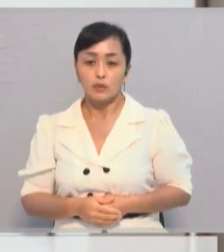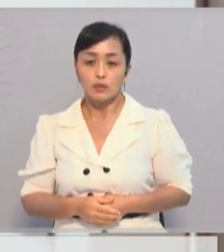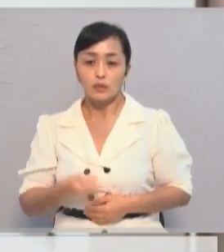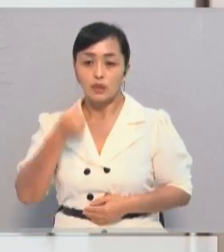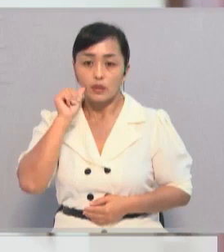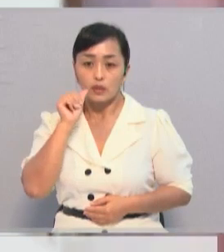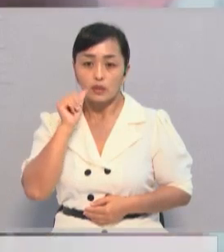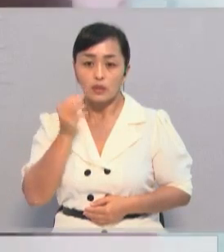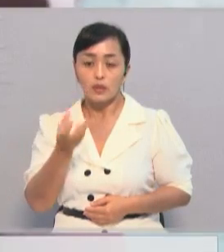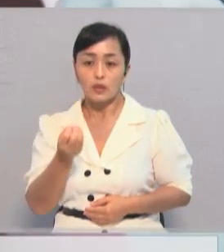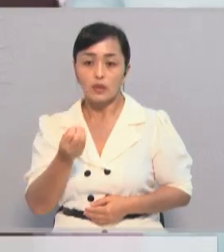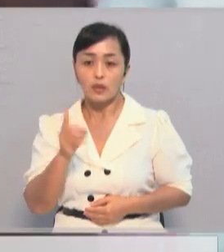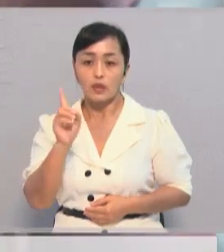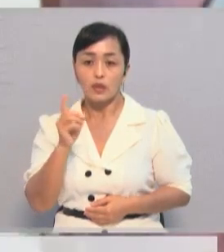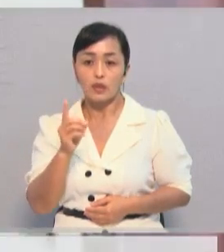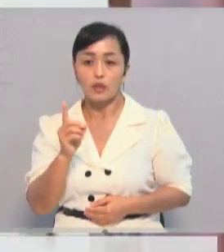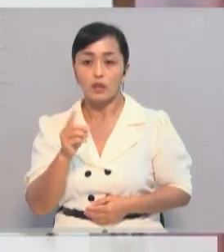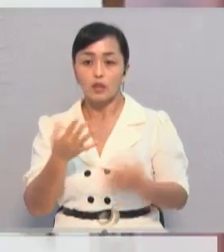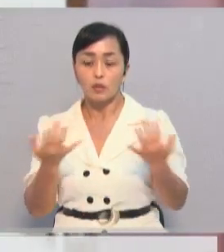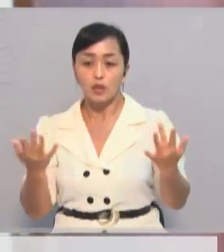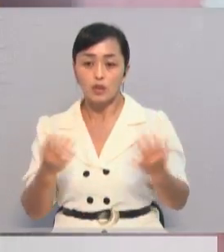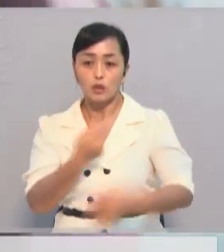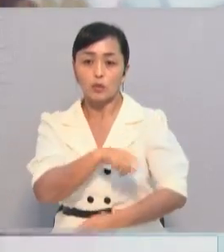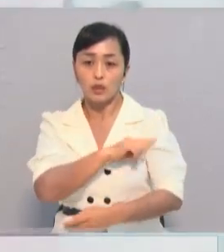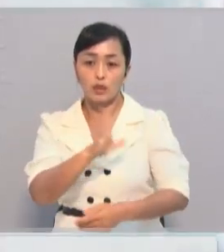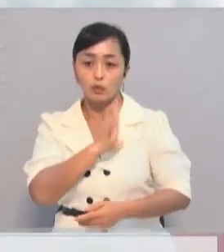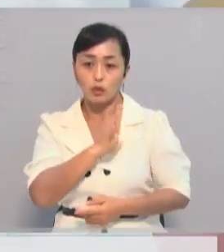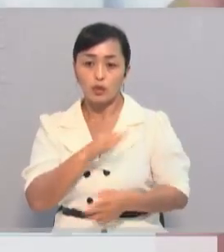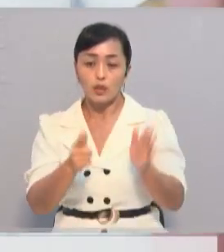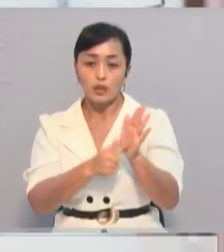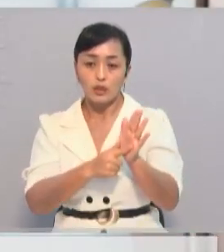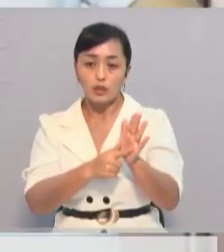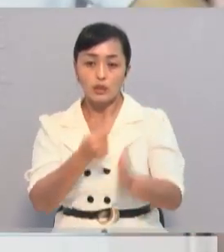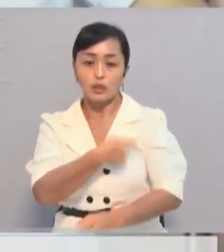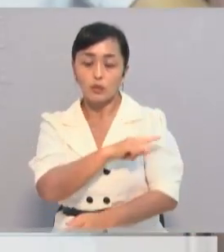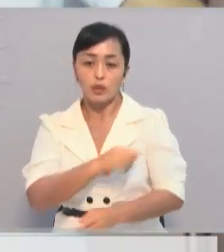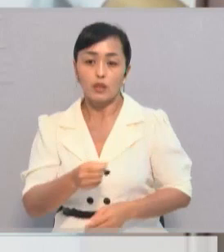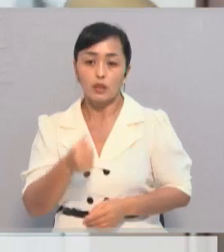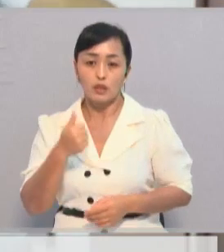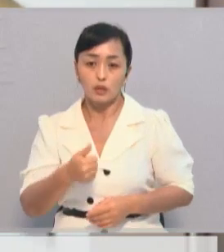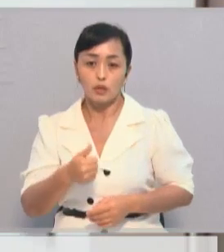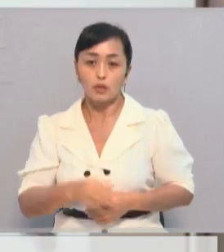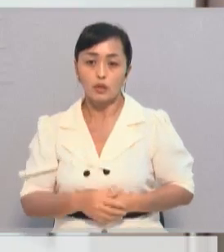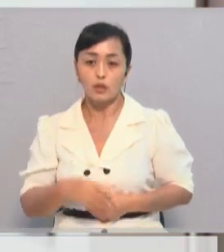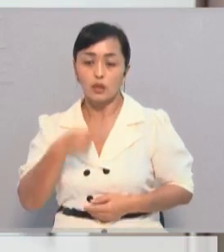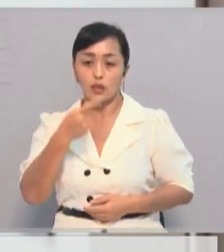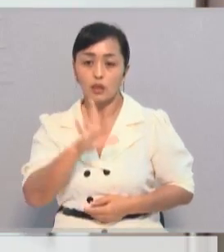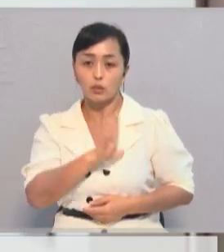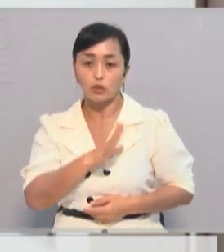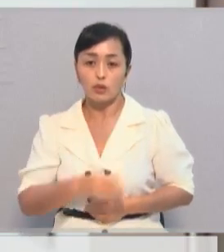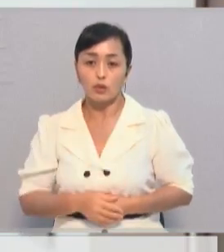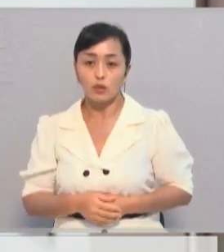кеше тағы бір екшеуден болдық. 7-шы поликлиникада ұнады Айман деген бас дәрігер